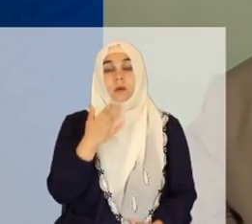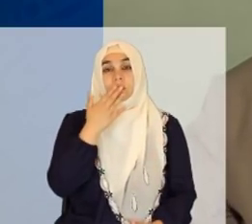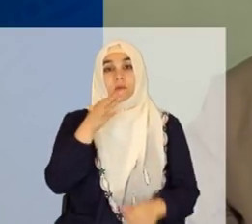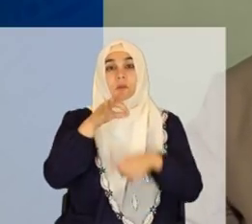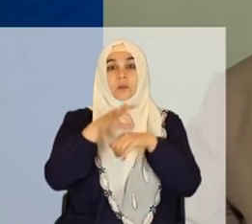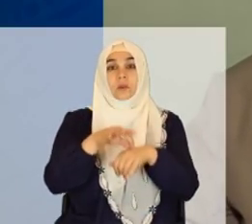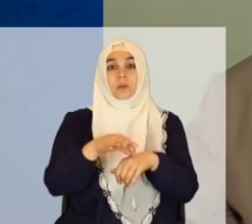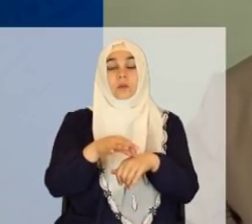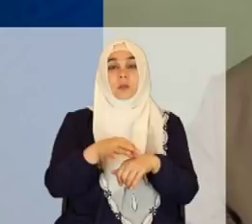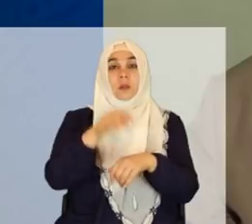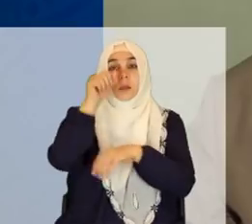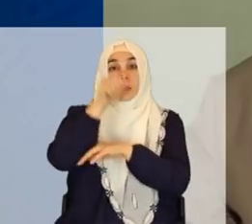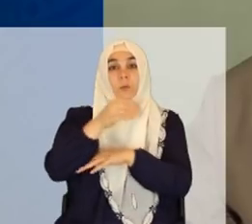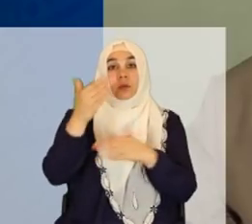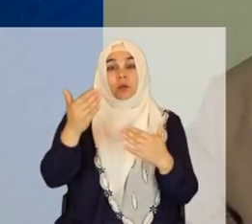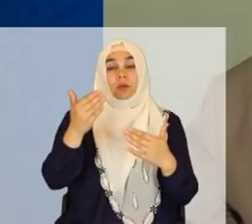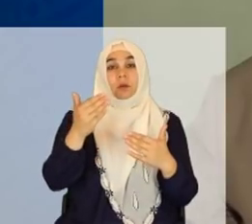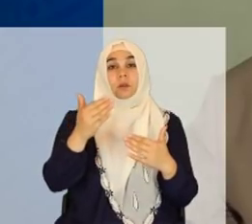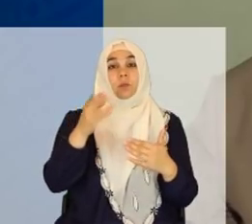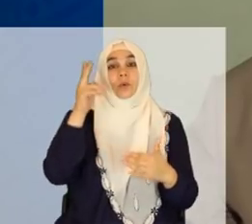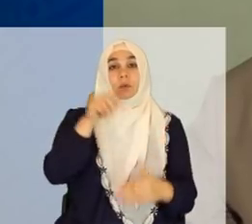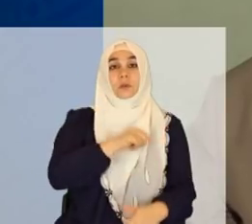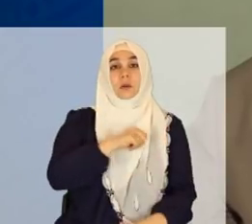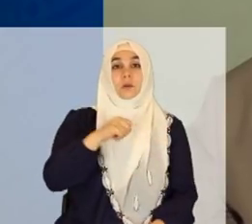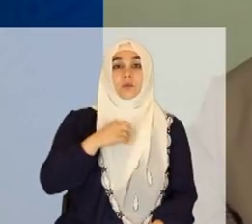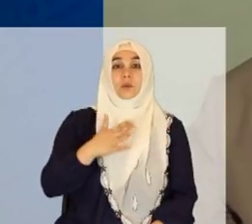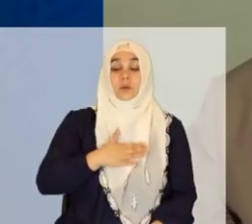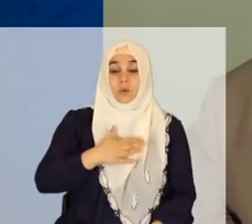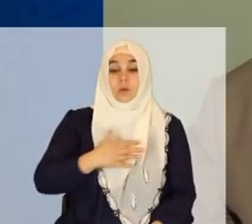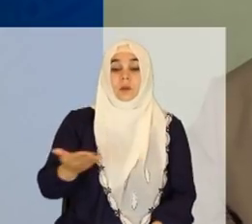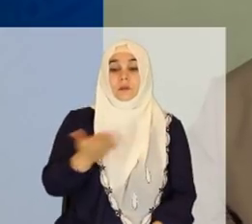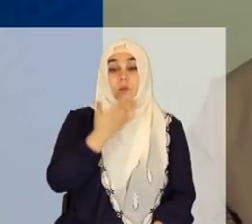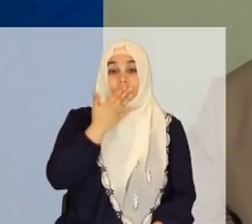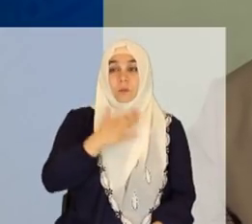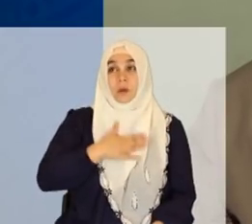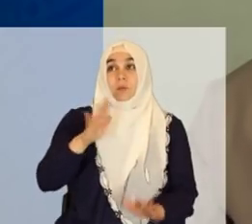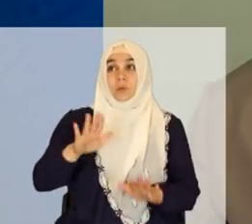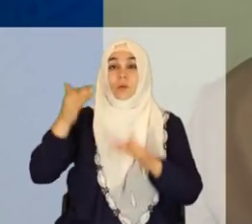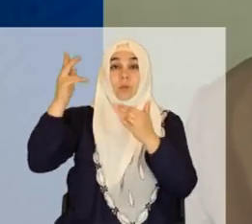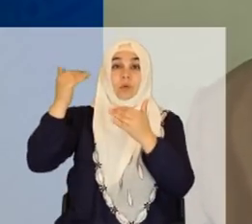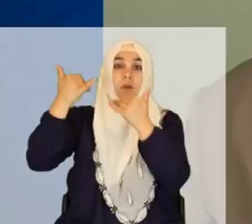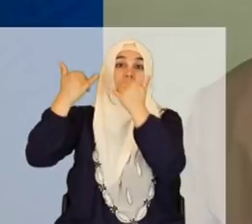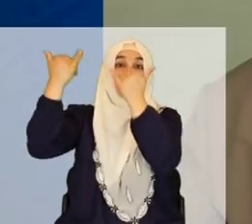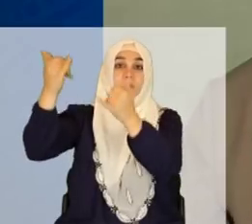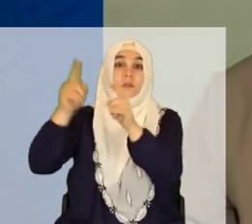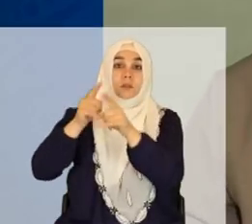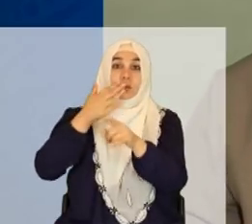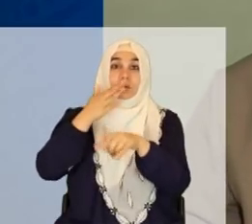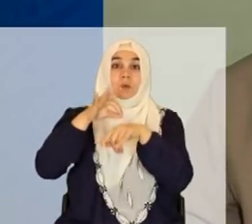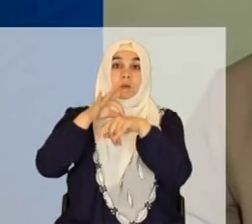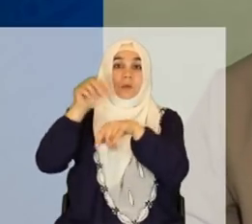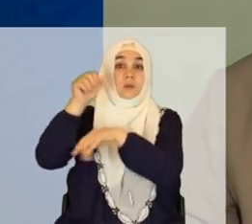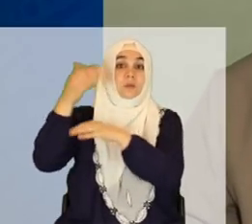ro'za ibodatlarning ichida Alloh o'ziga mening uchun deb atagan yagona ibodat ro'za